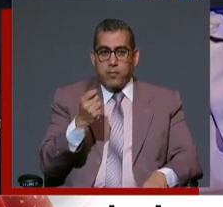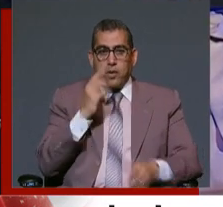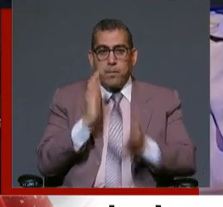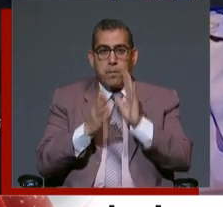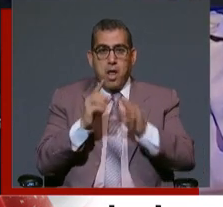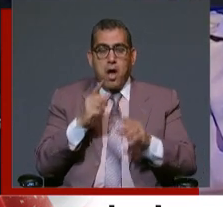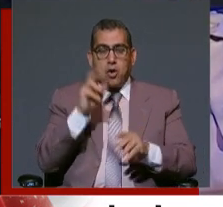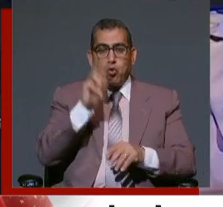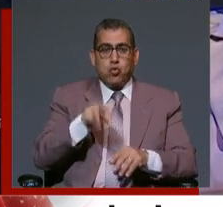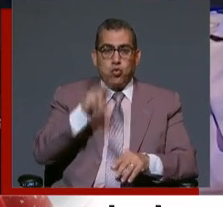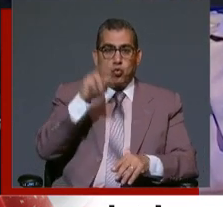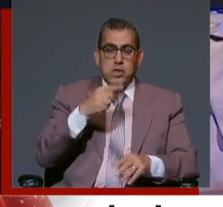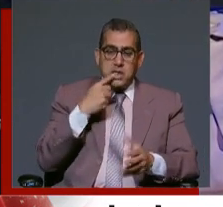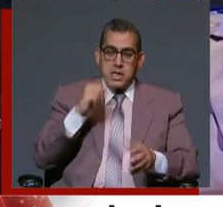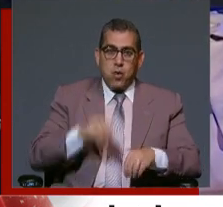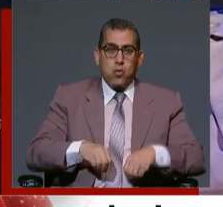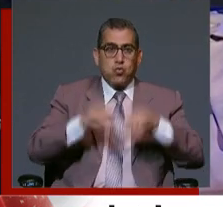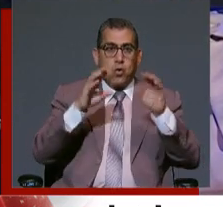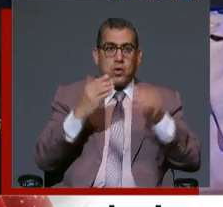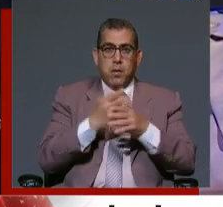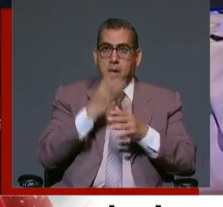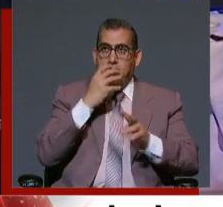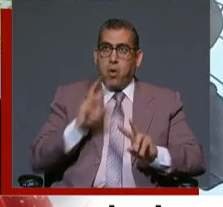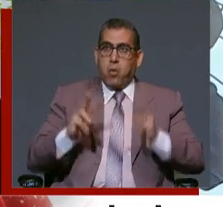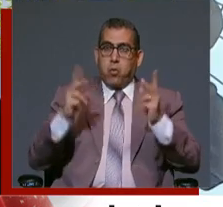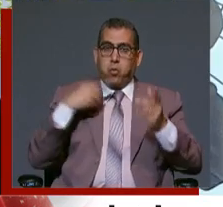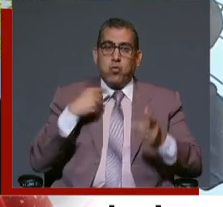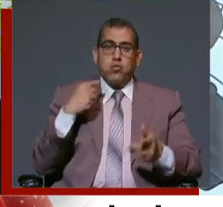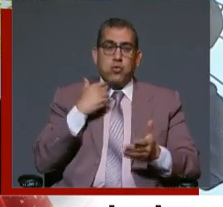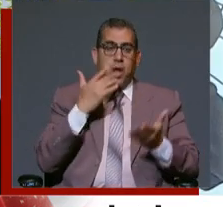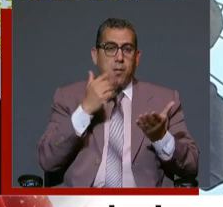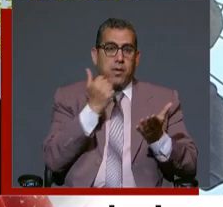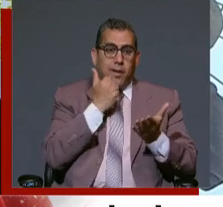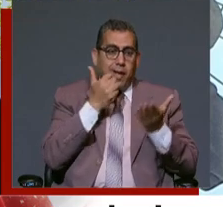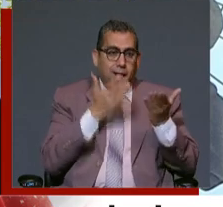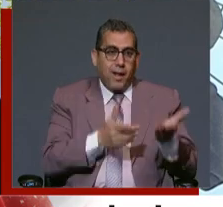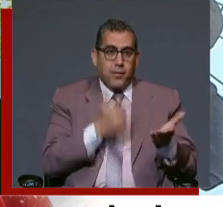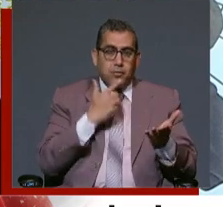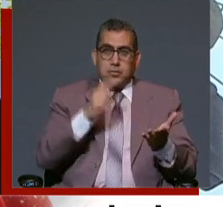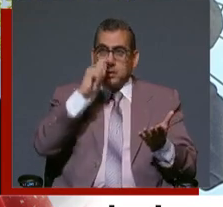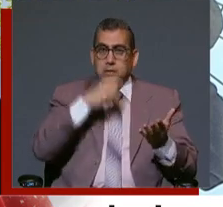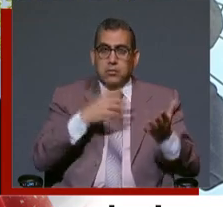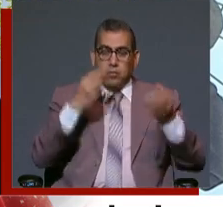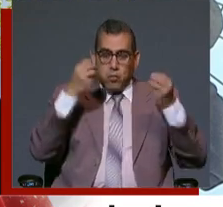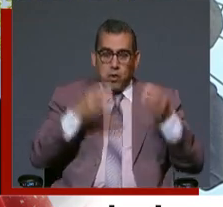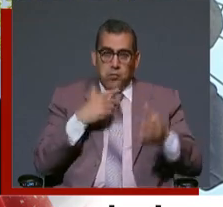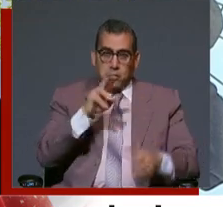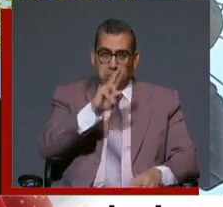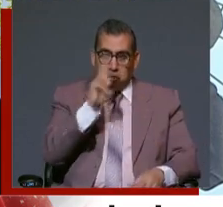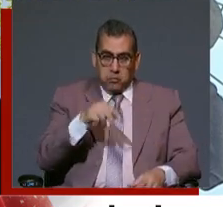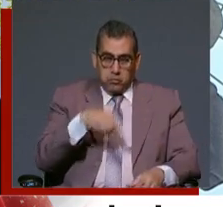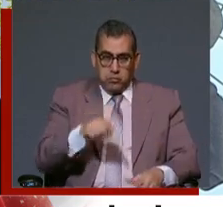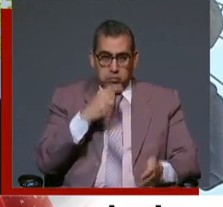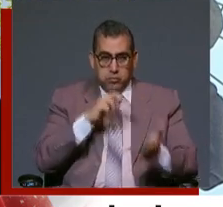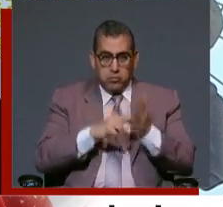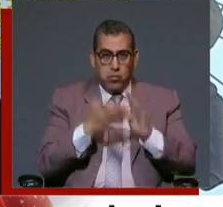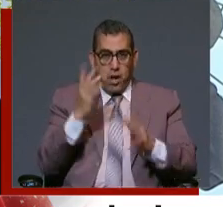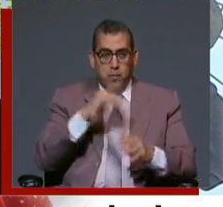7 و15 مليار دولار كل عام بسبب تغيرات المناخ، والذي من المتوقع أن يرتفع إلى